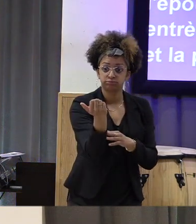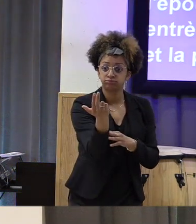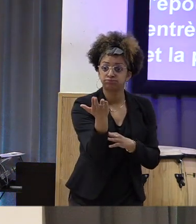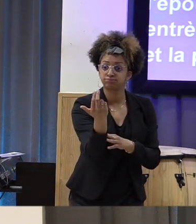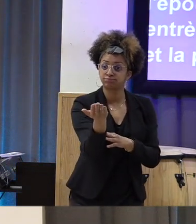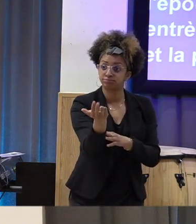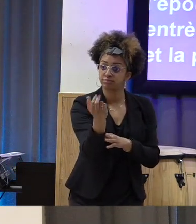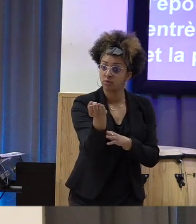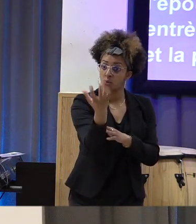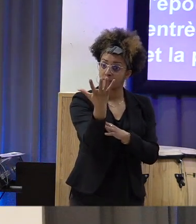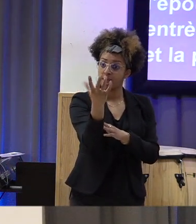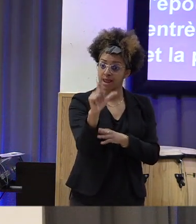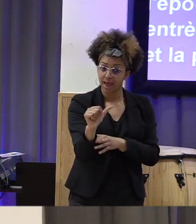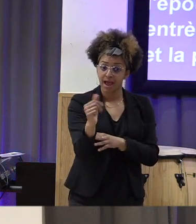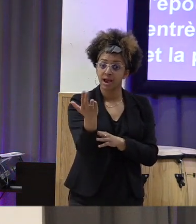Le